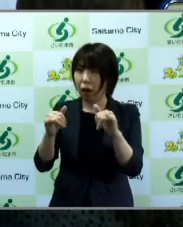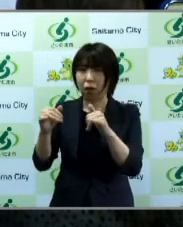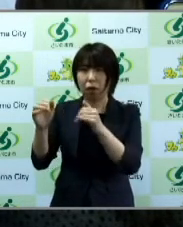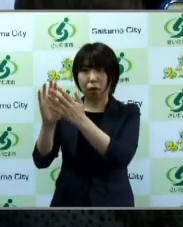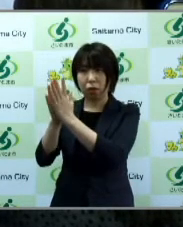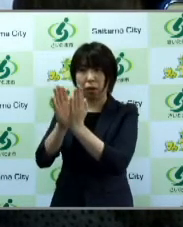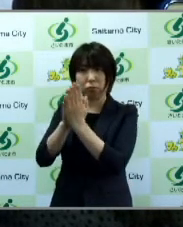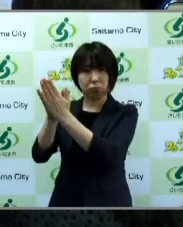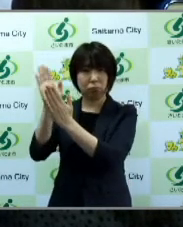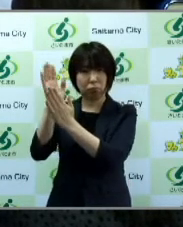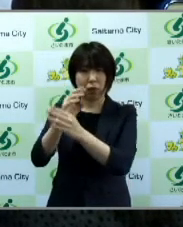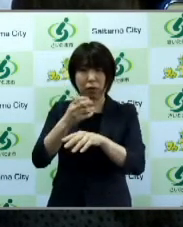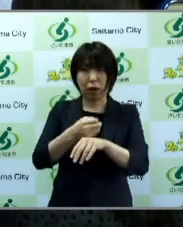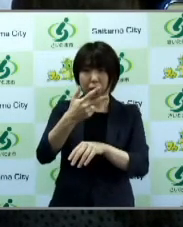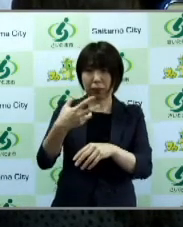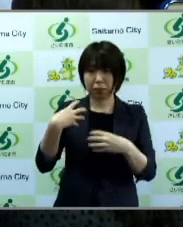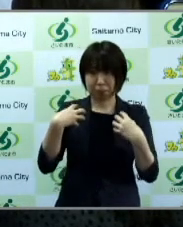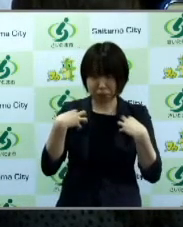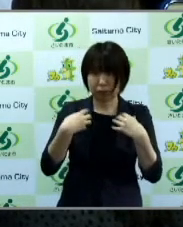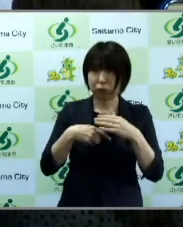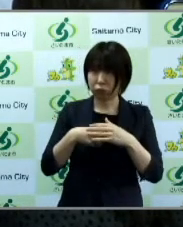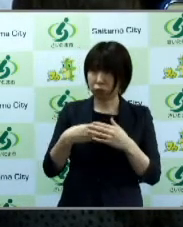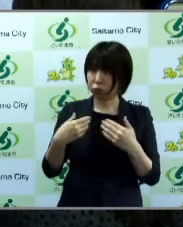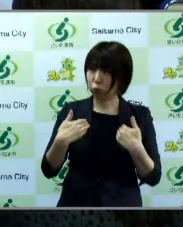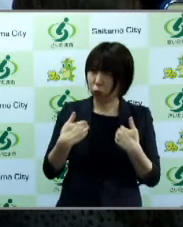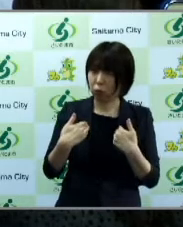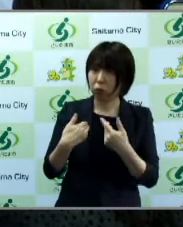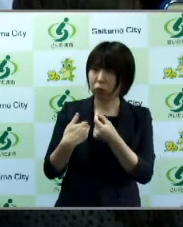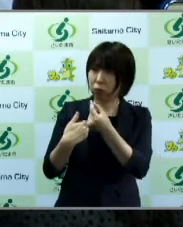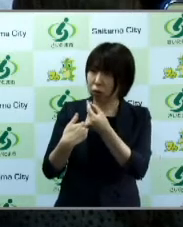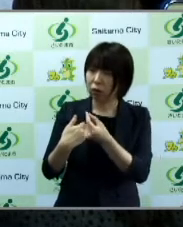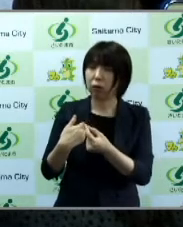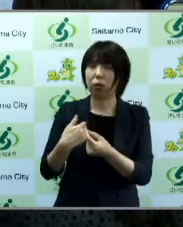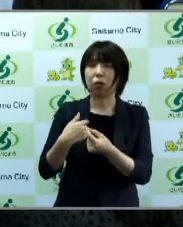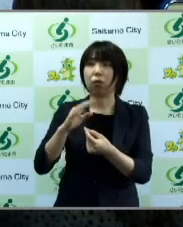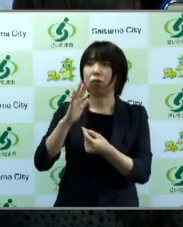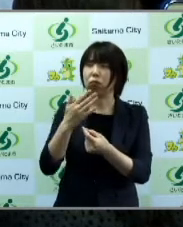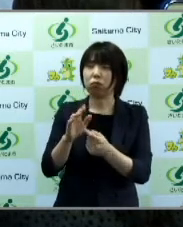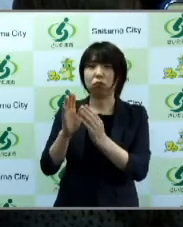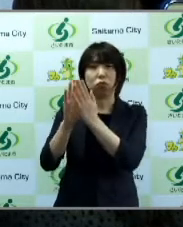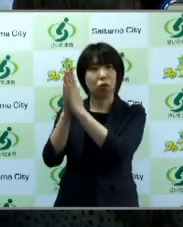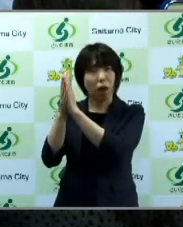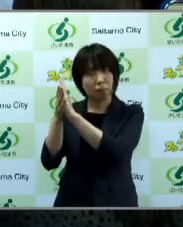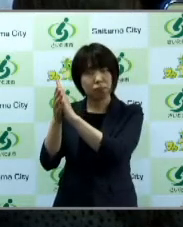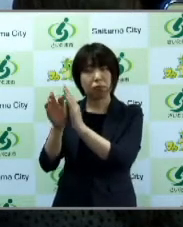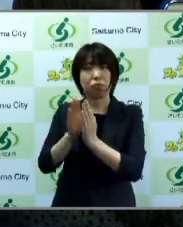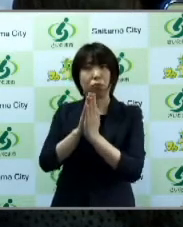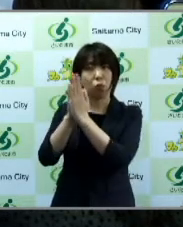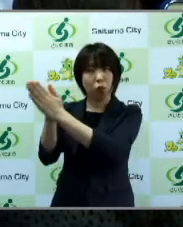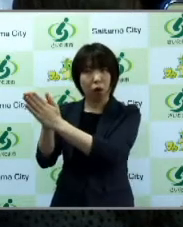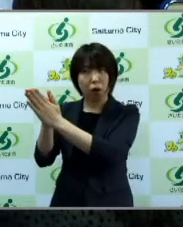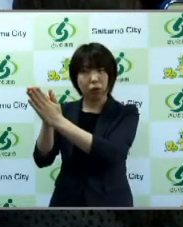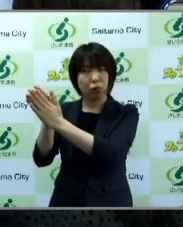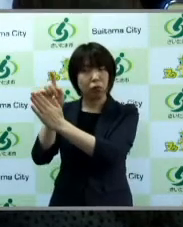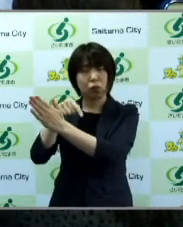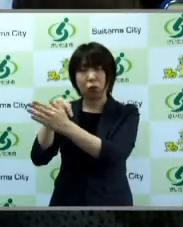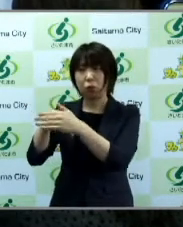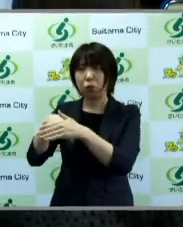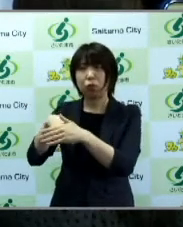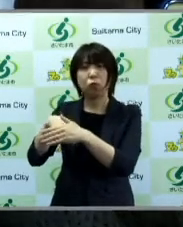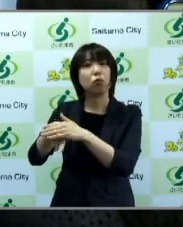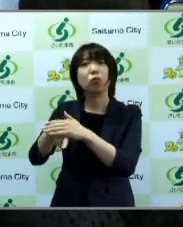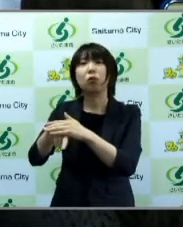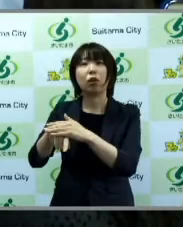出すものではないかという気もするんですけれども、そこをあえて県にお願いしているというのは何か理由があるんですか。